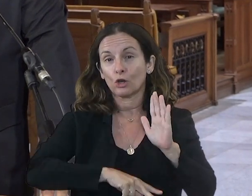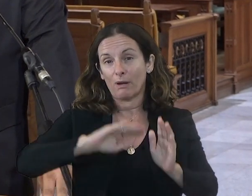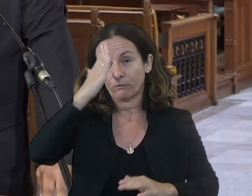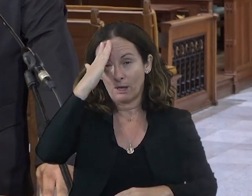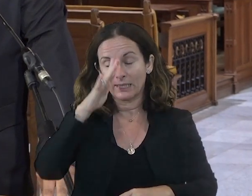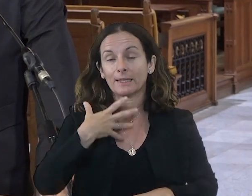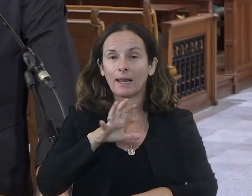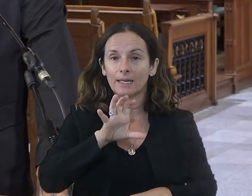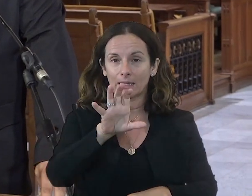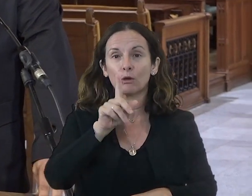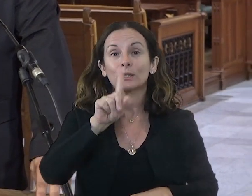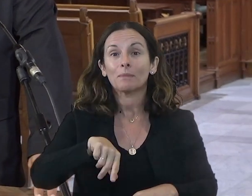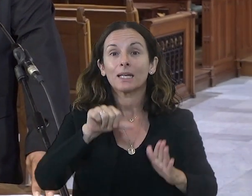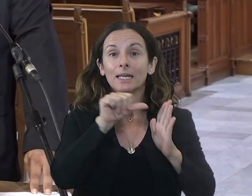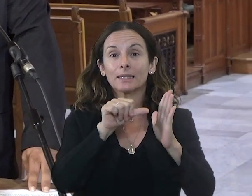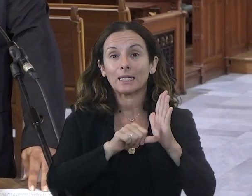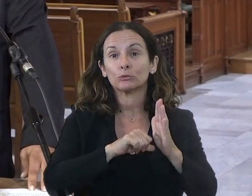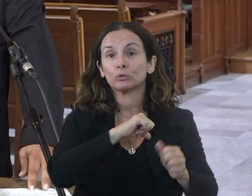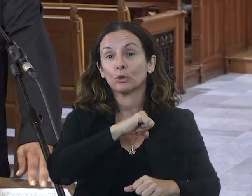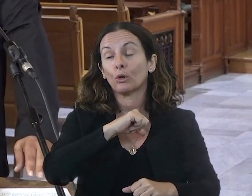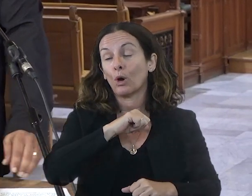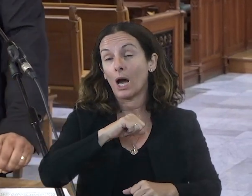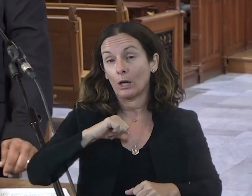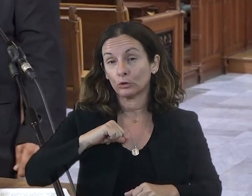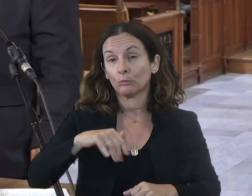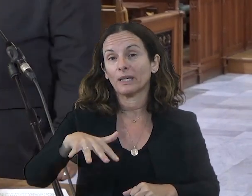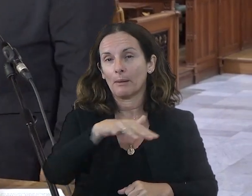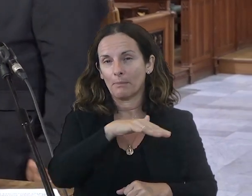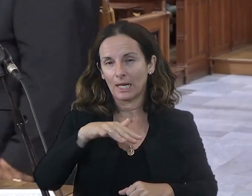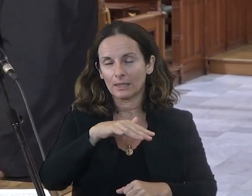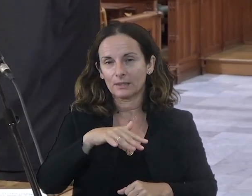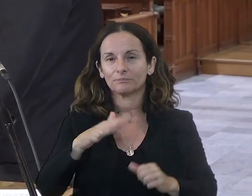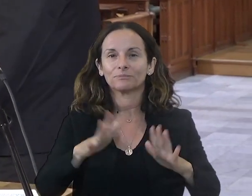fonamental de l'Estat, així com l'Estatut d'Autonomia de les Illes Balears.